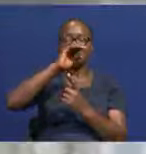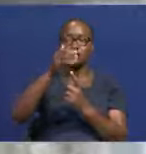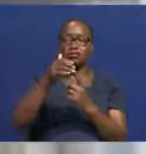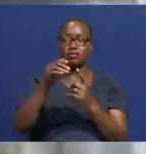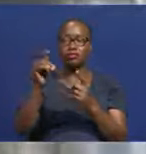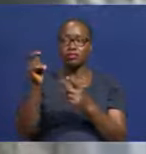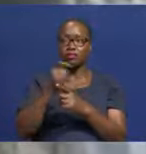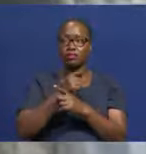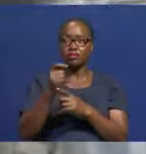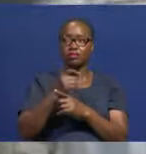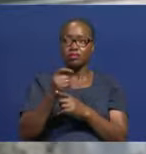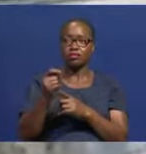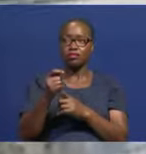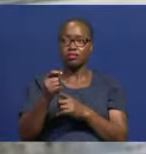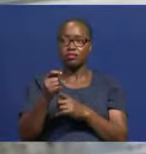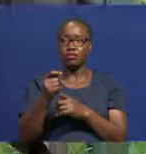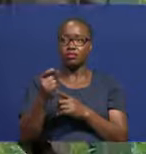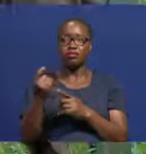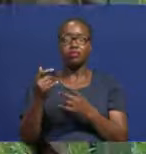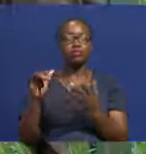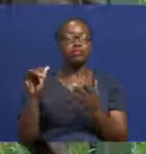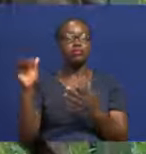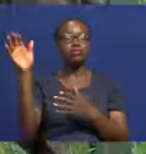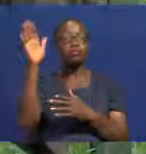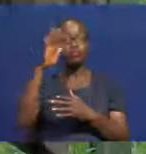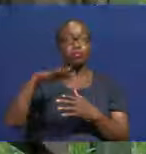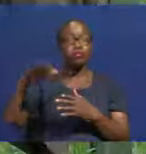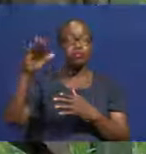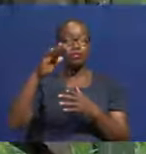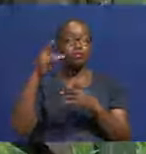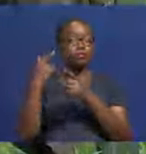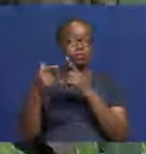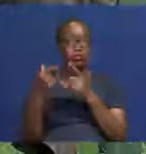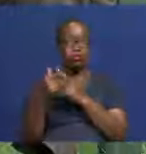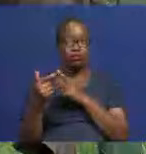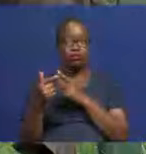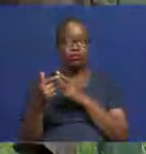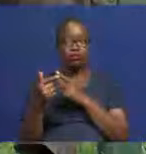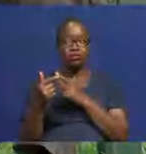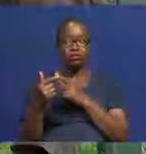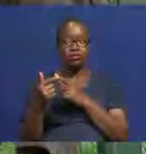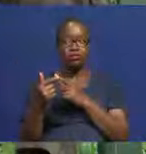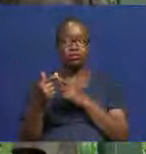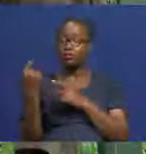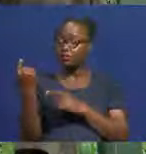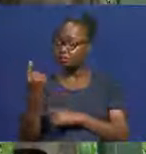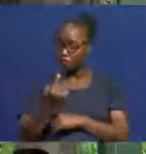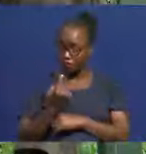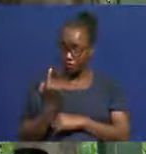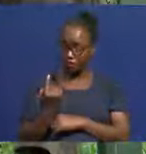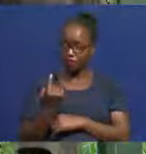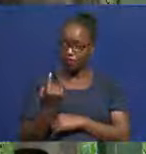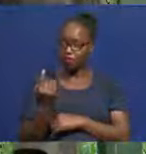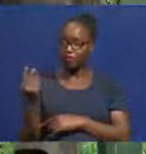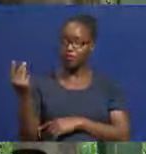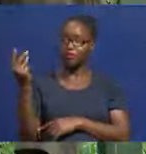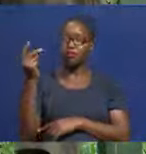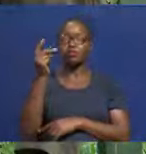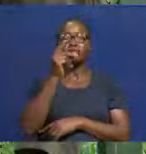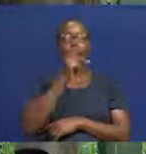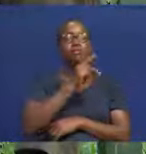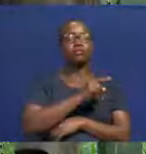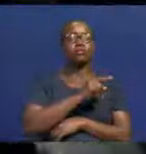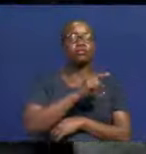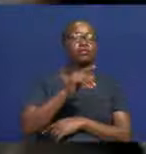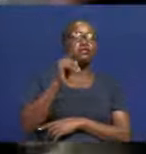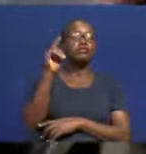utafundishwa, utaenda kwa air experience. Na air experience ni siku yake peke yake. Mnapandishwa